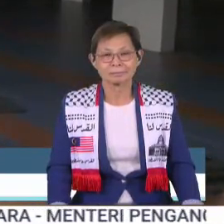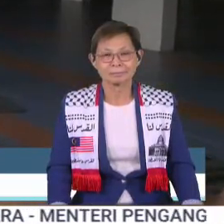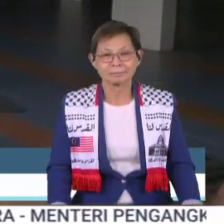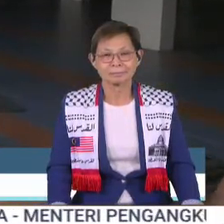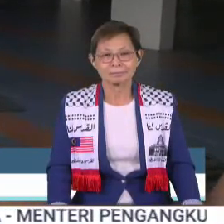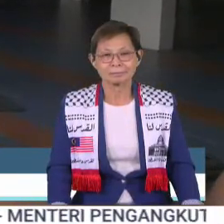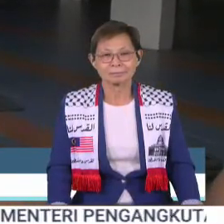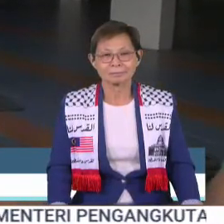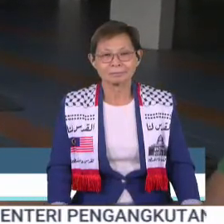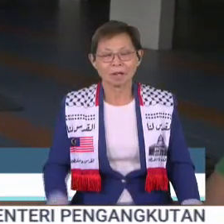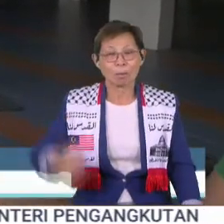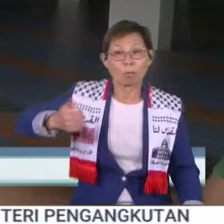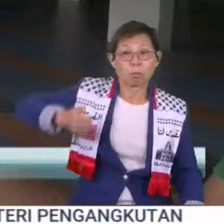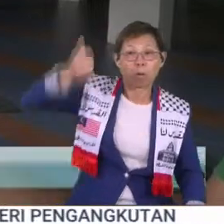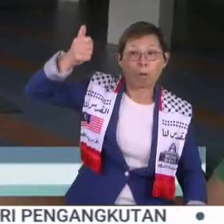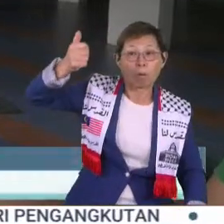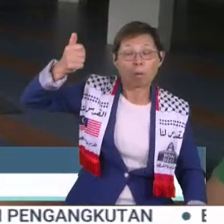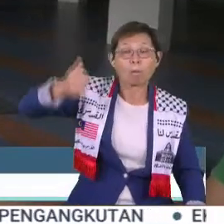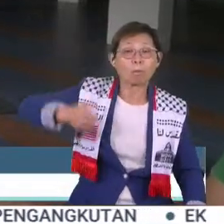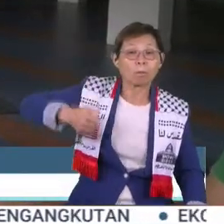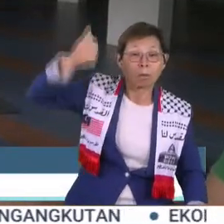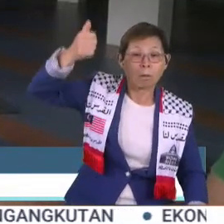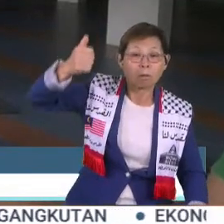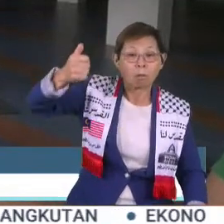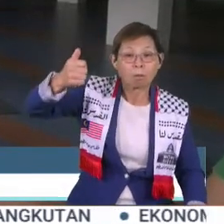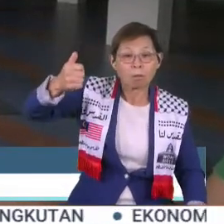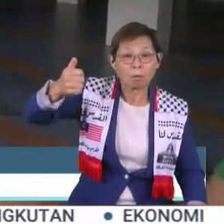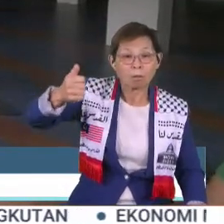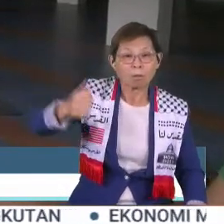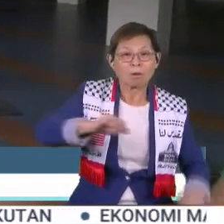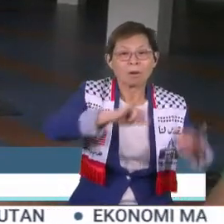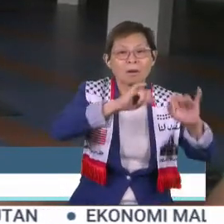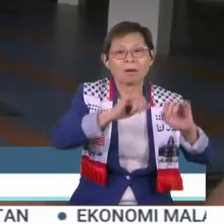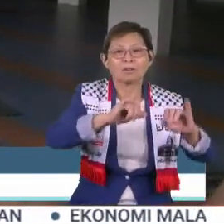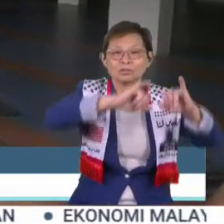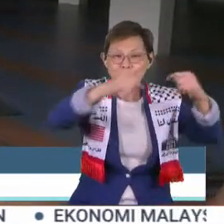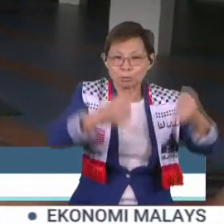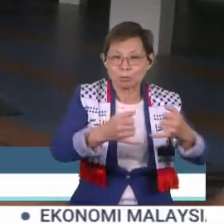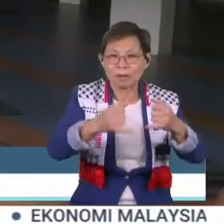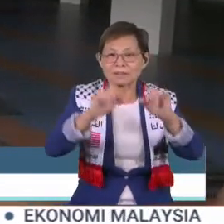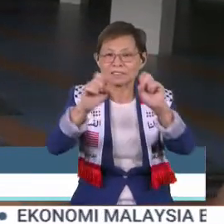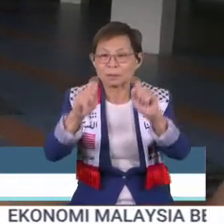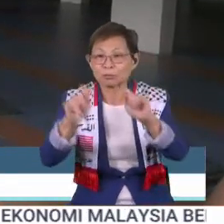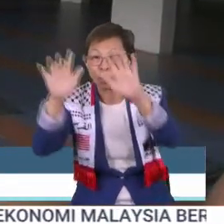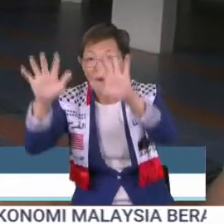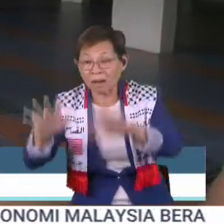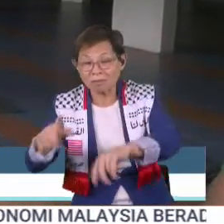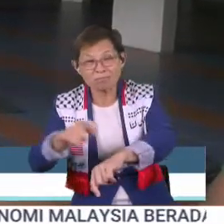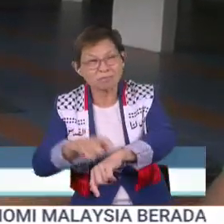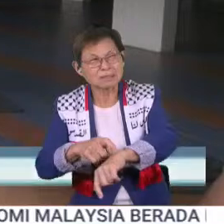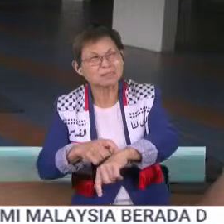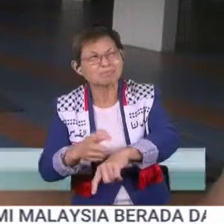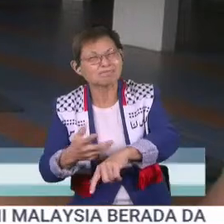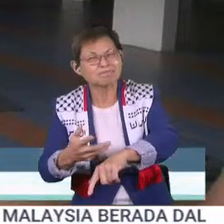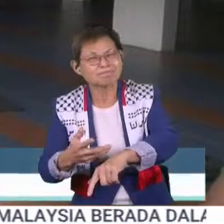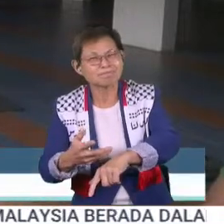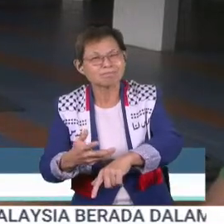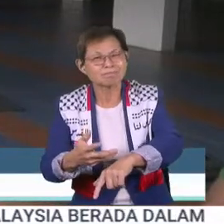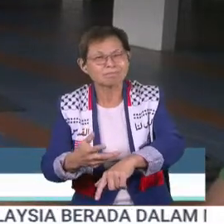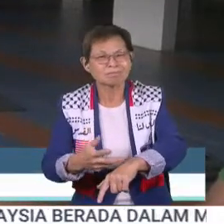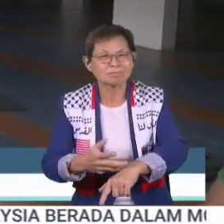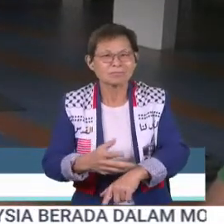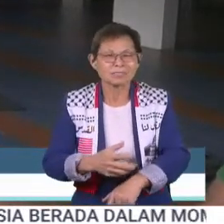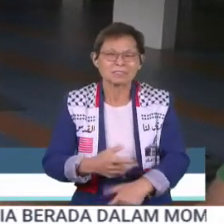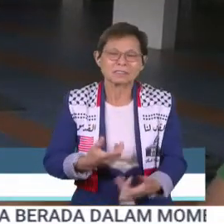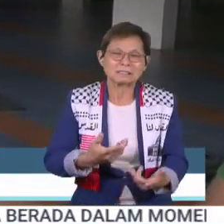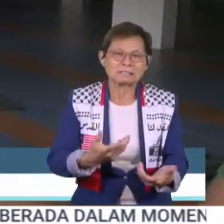Hari yang kemuncaknya antara Khamis, Jumaat, Sabtu, Ahad. Masa tu jemaah pun